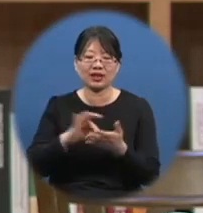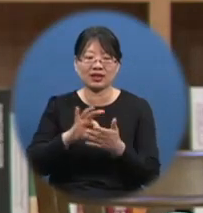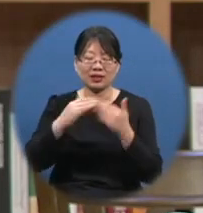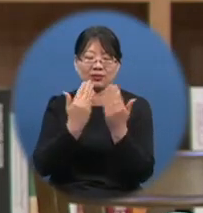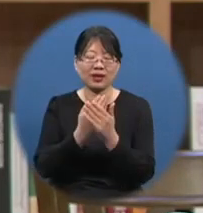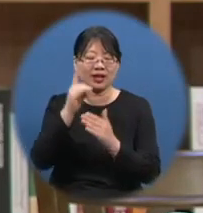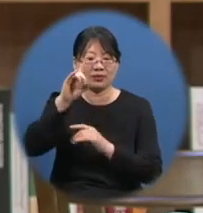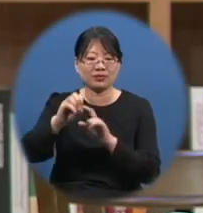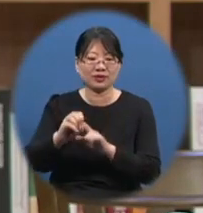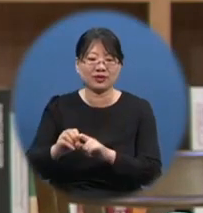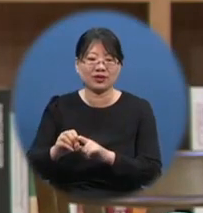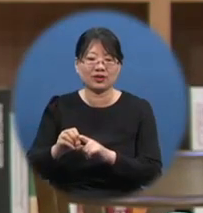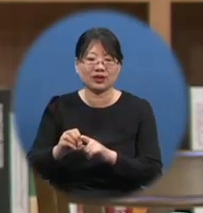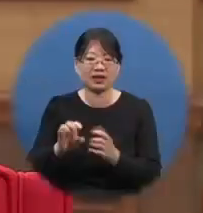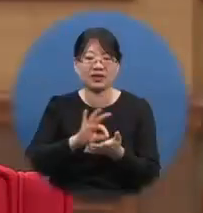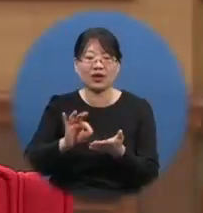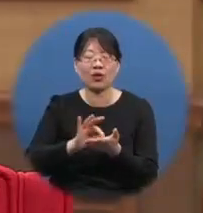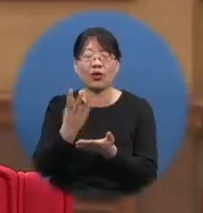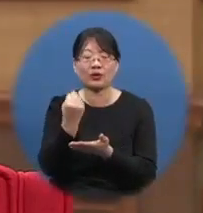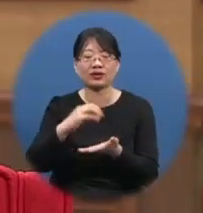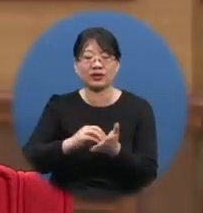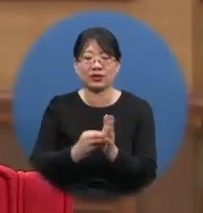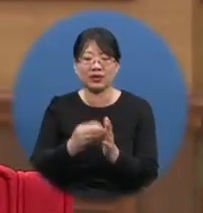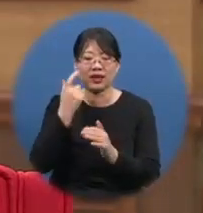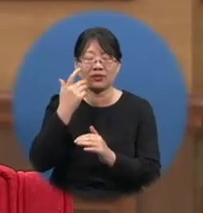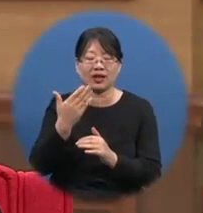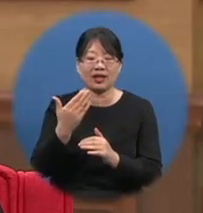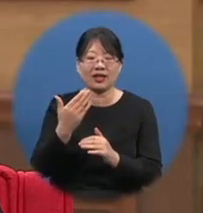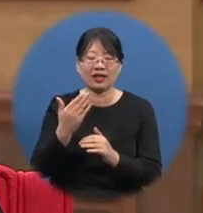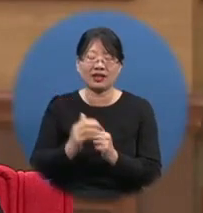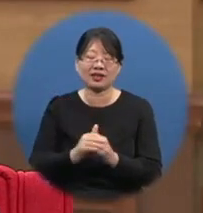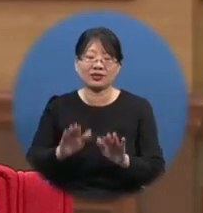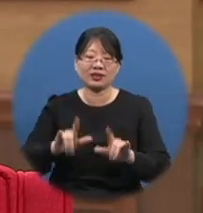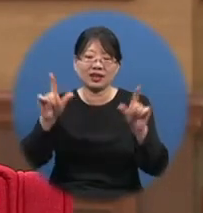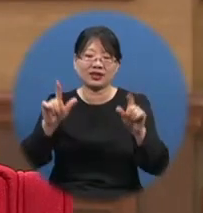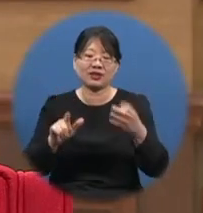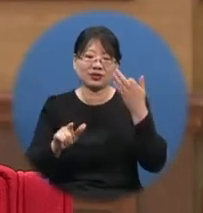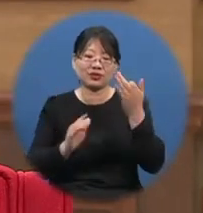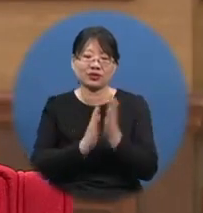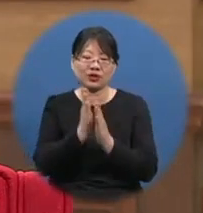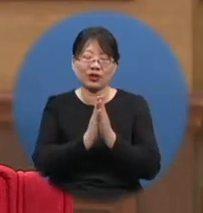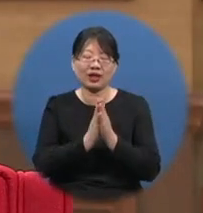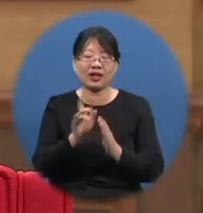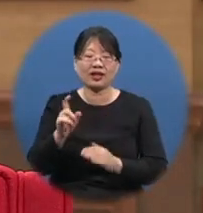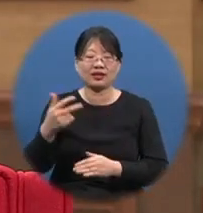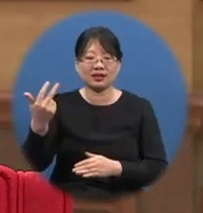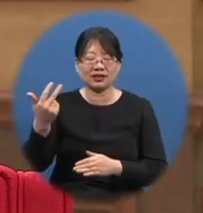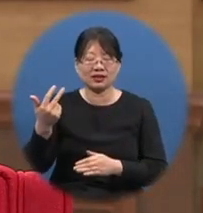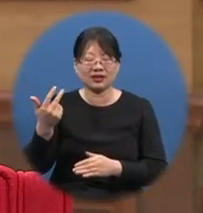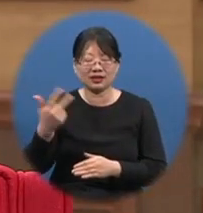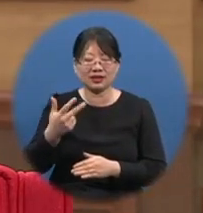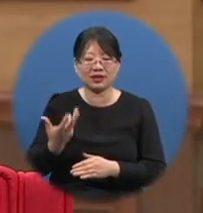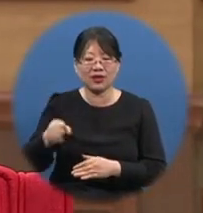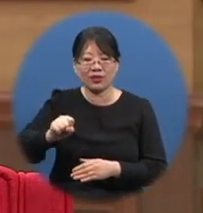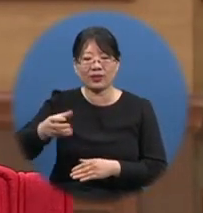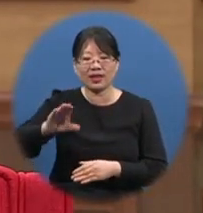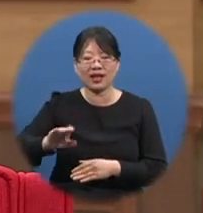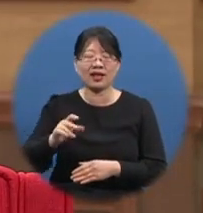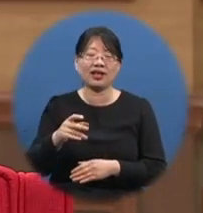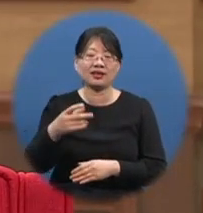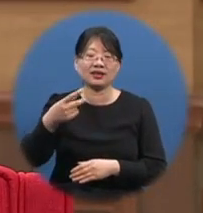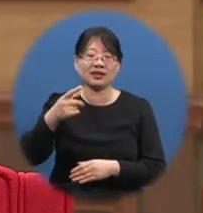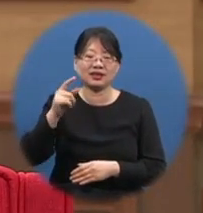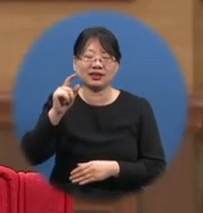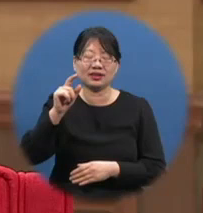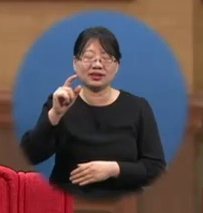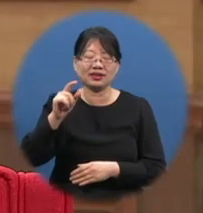전체 금년에 19조 7천억인데요. 쉽게 GDP